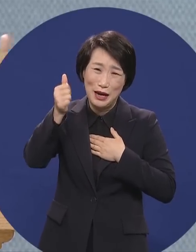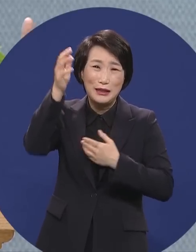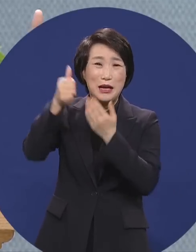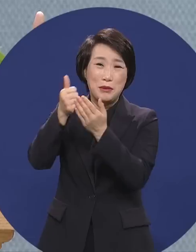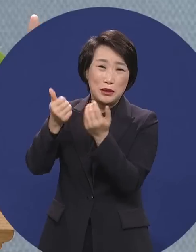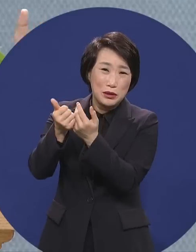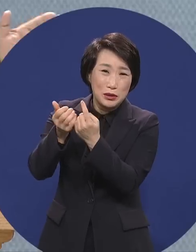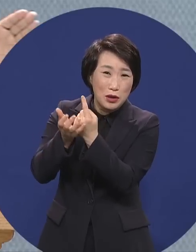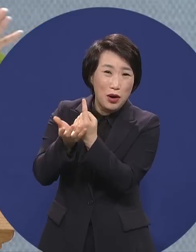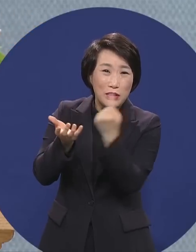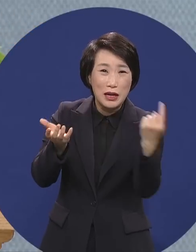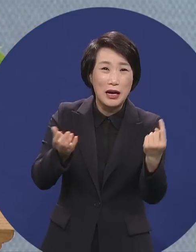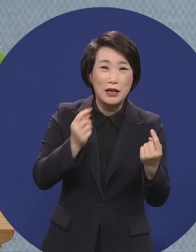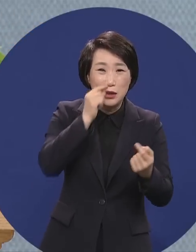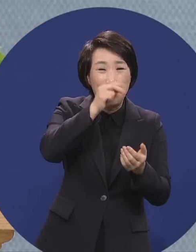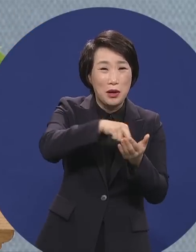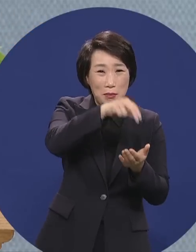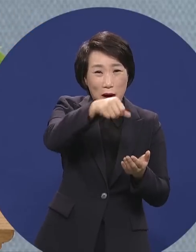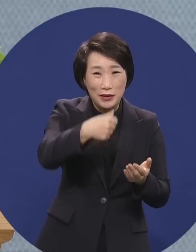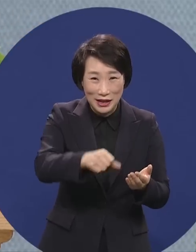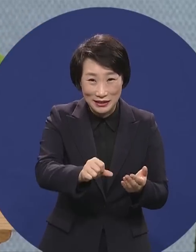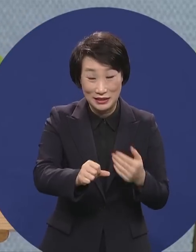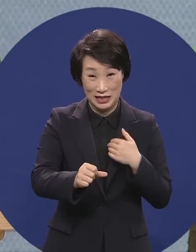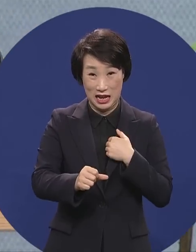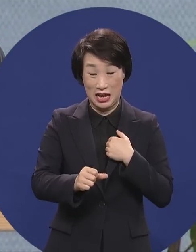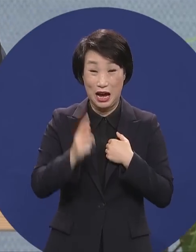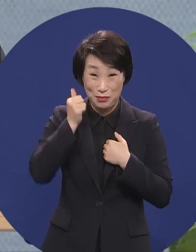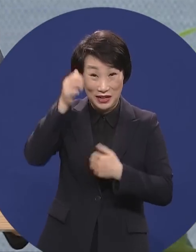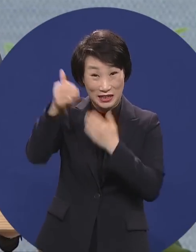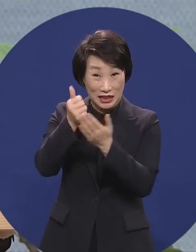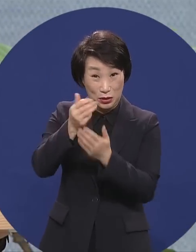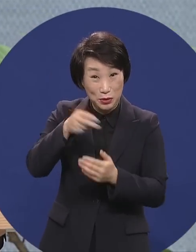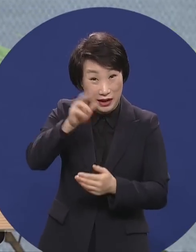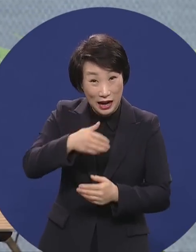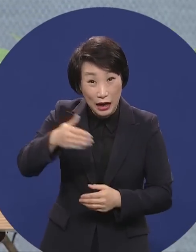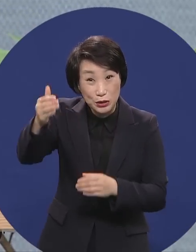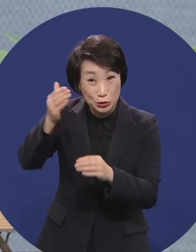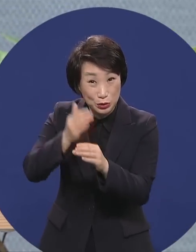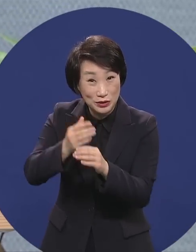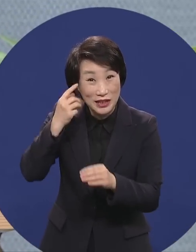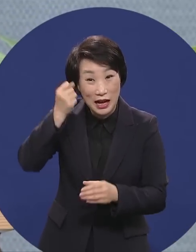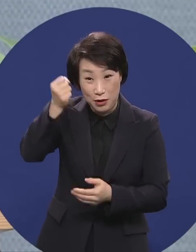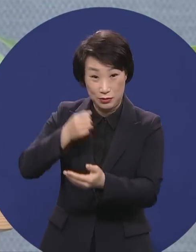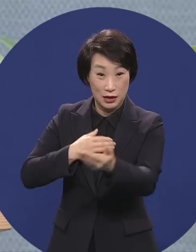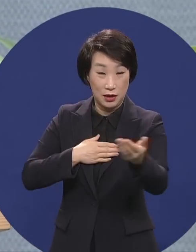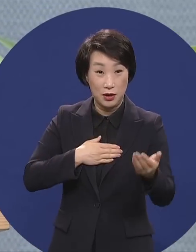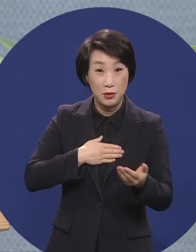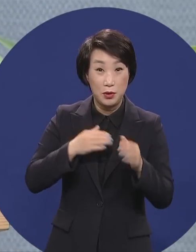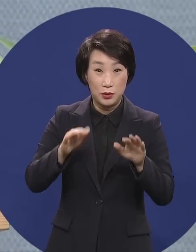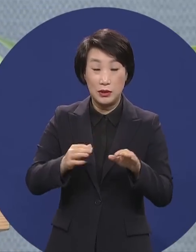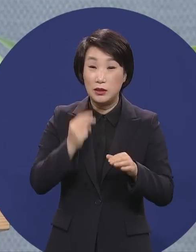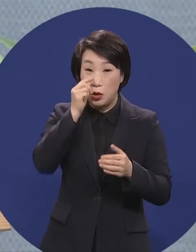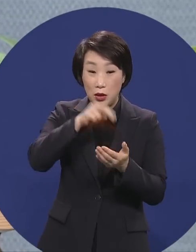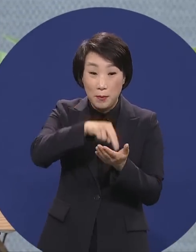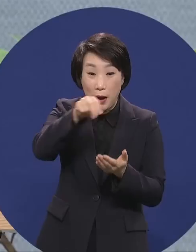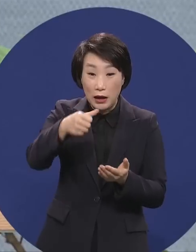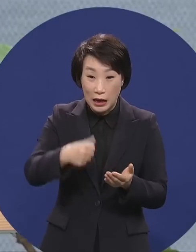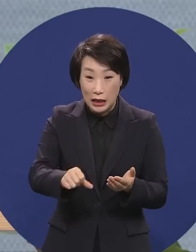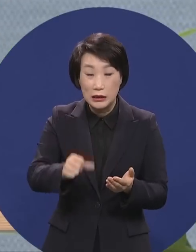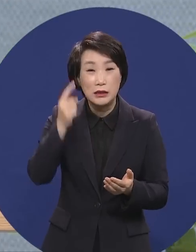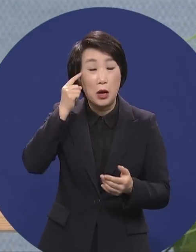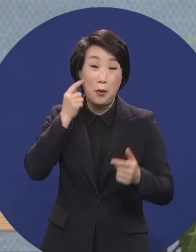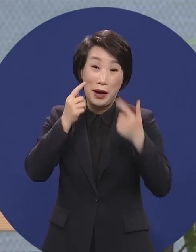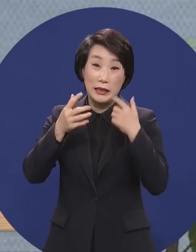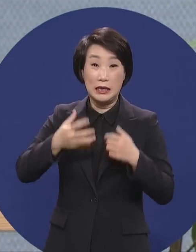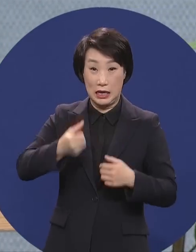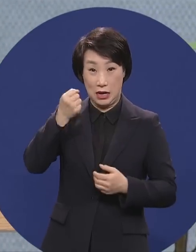창자가 아버지께 돌아오고 있는 중이다 라고 생각하면서 오늘 탕자의 인식을 분명히